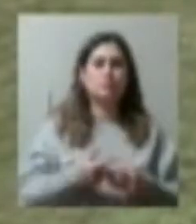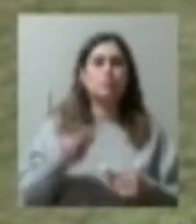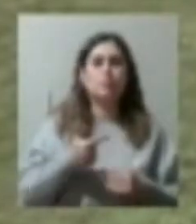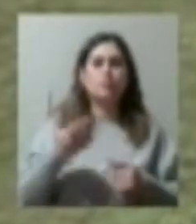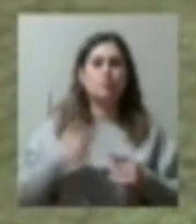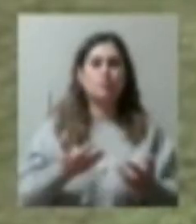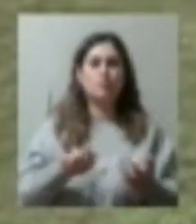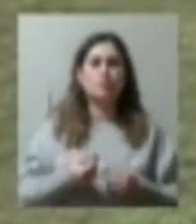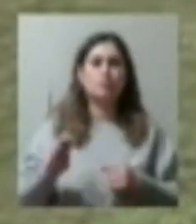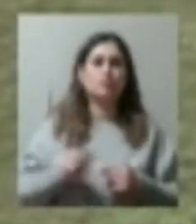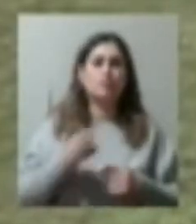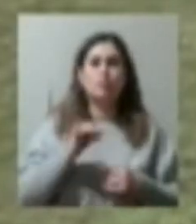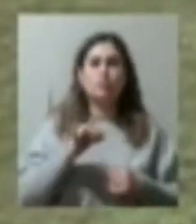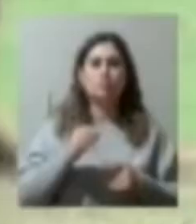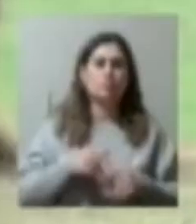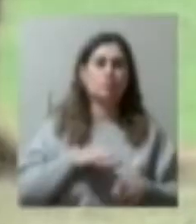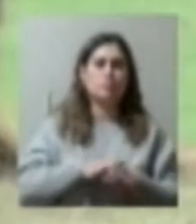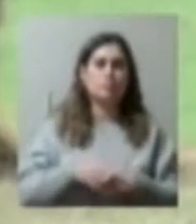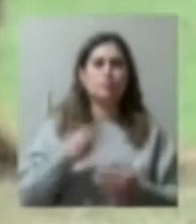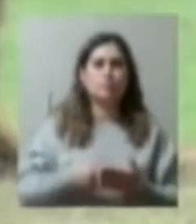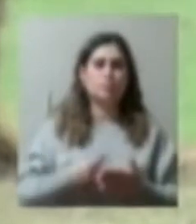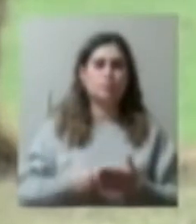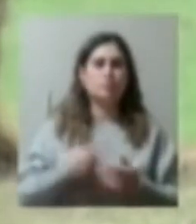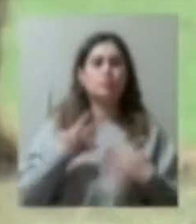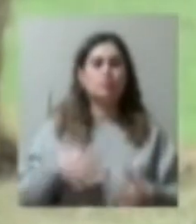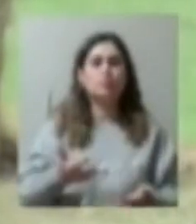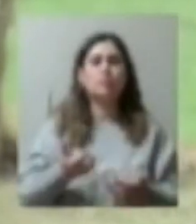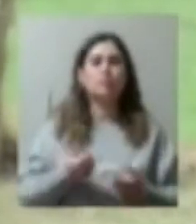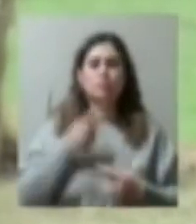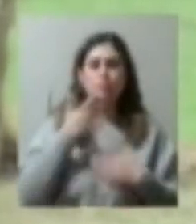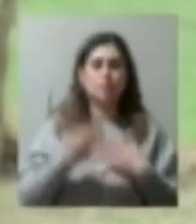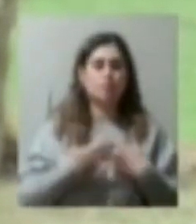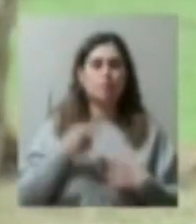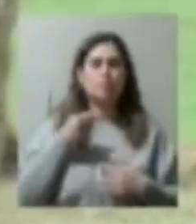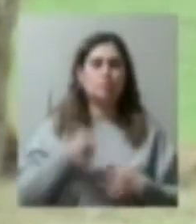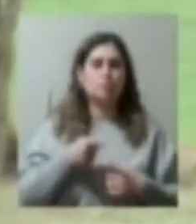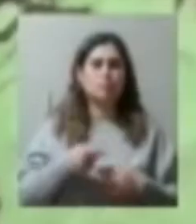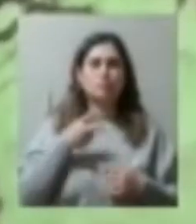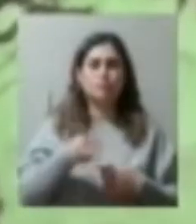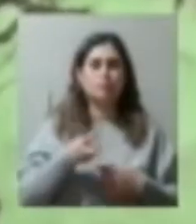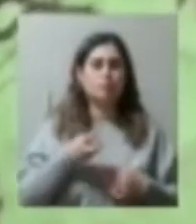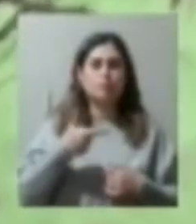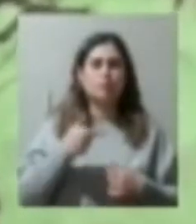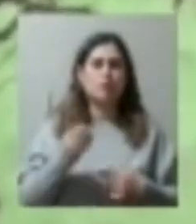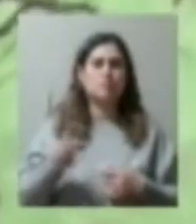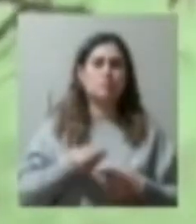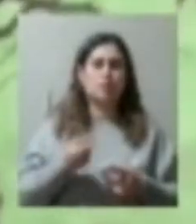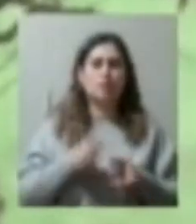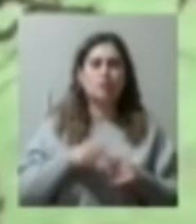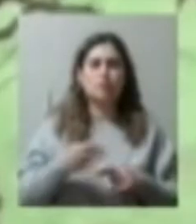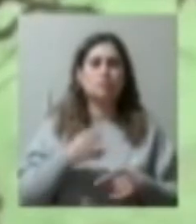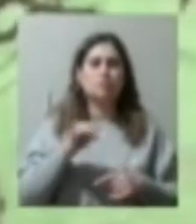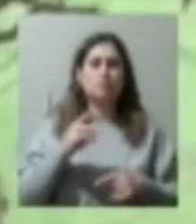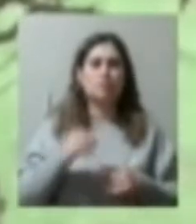отримувати земельний податок, наповнювати бюджет. Вже отримали близько 1200 гектарів землі. Ці земельні ділянки